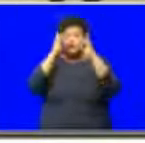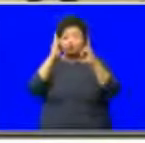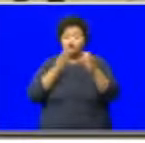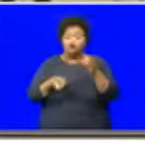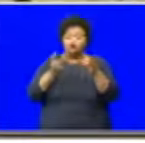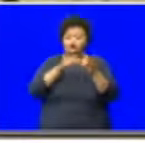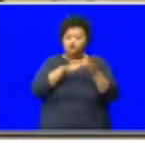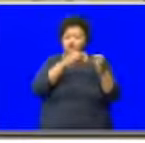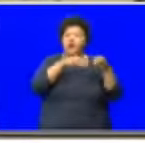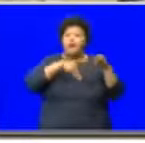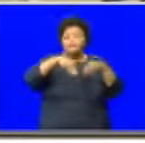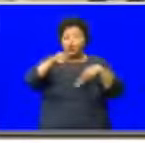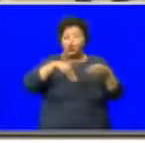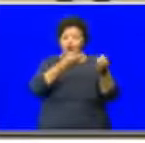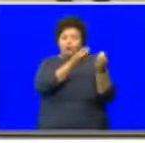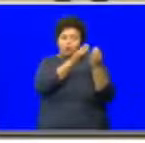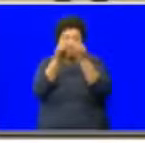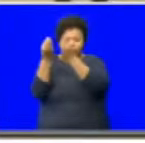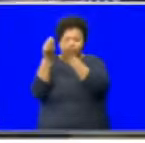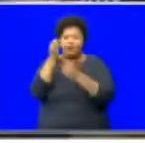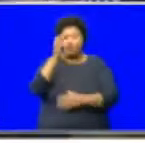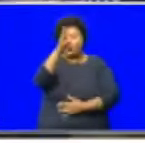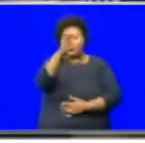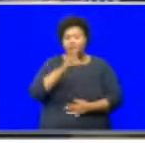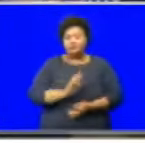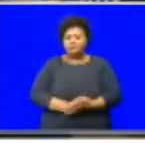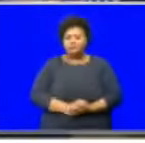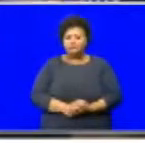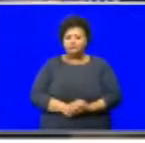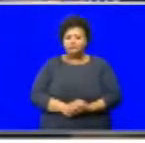Etinzabeni teSwatini TV ngibonga uSimagagule ebuhleni.